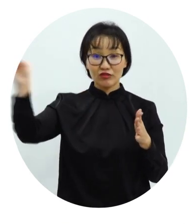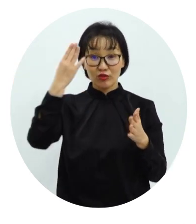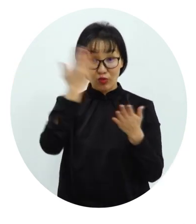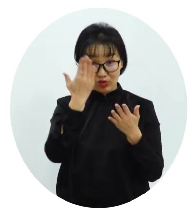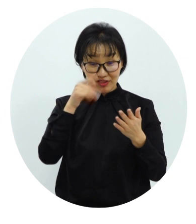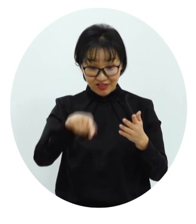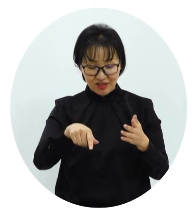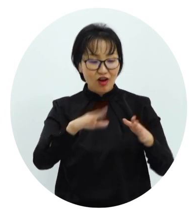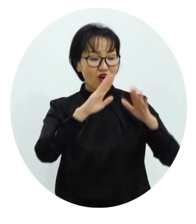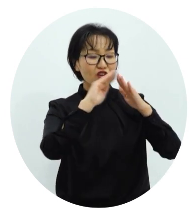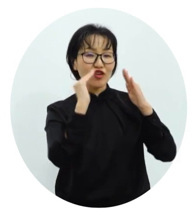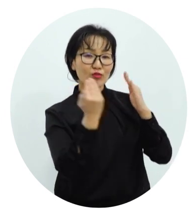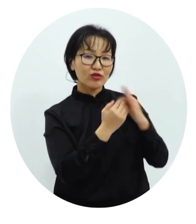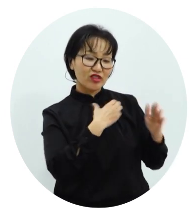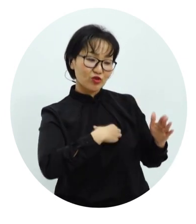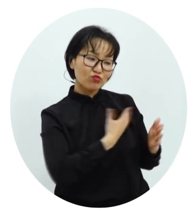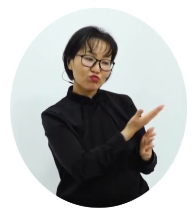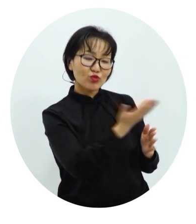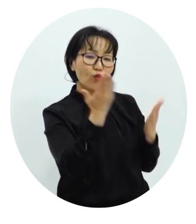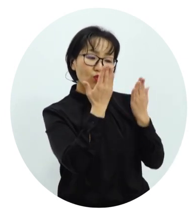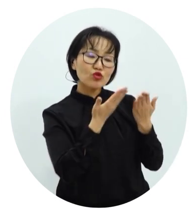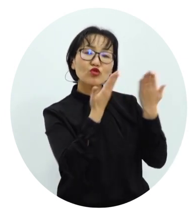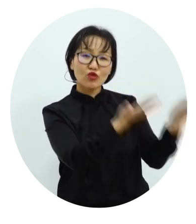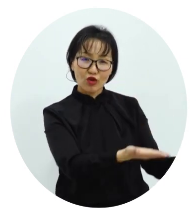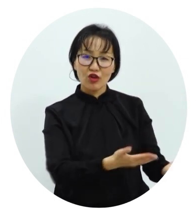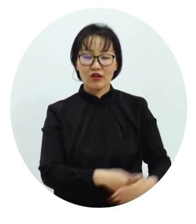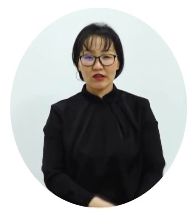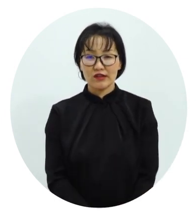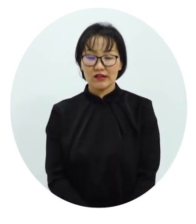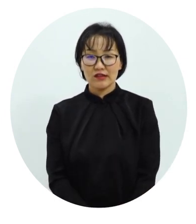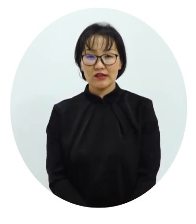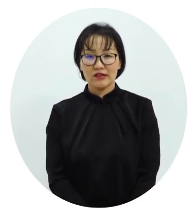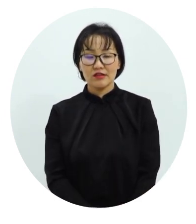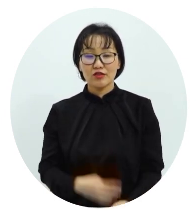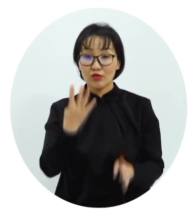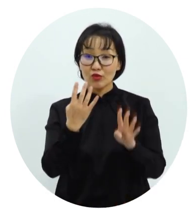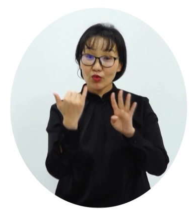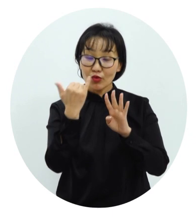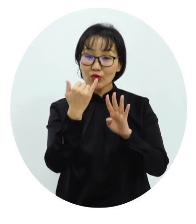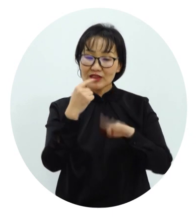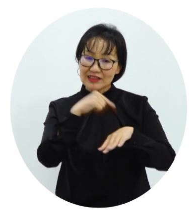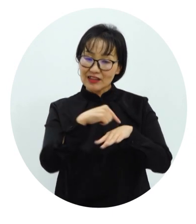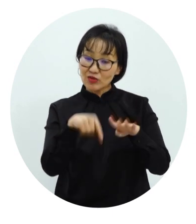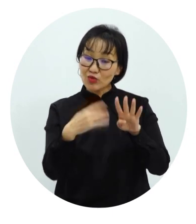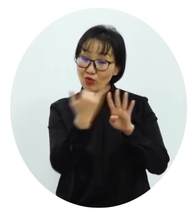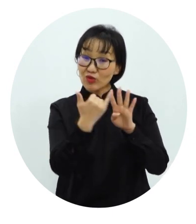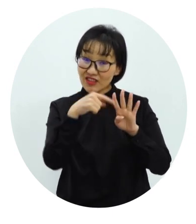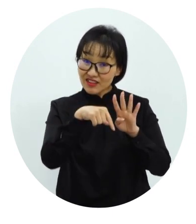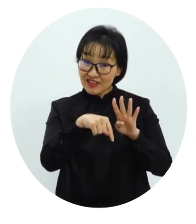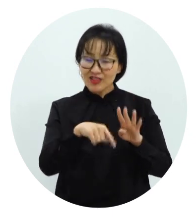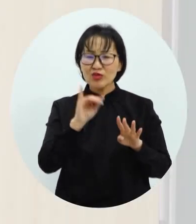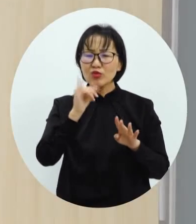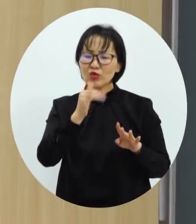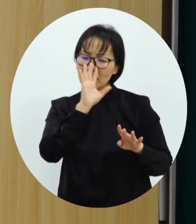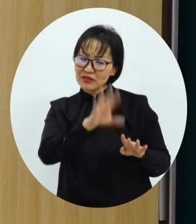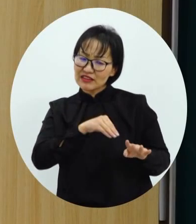гэр бүлийнхэндээ уншиж өгөөрэй. За, бид нар хичээлийн эхэнд чамд 4 үлрэлийн юунд хамгийн их таалагддгийг